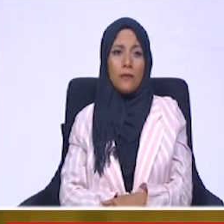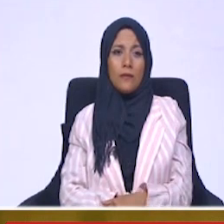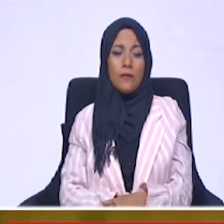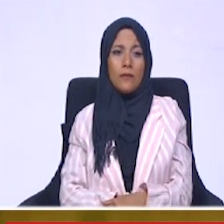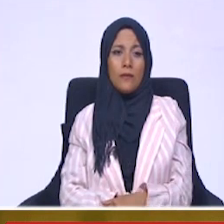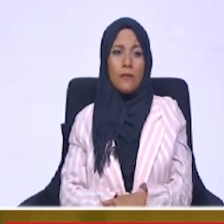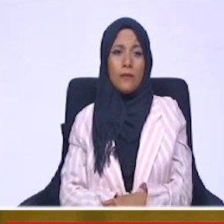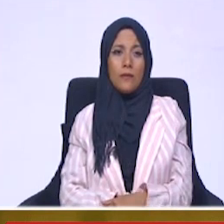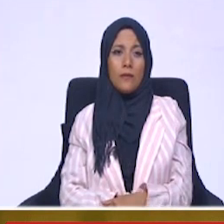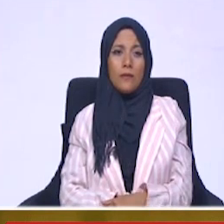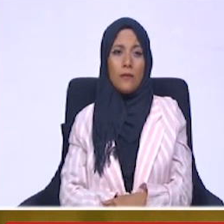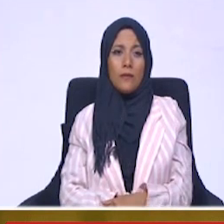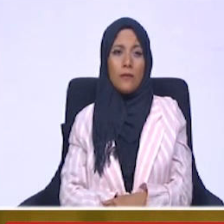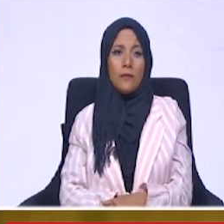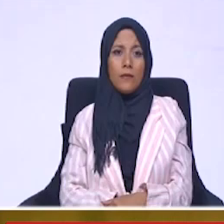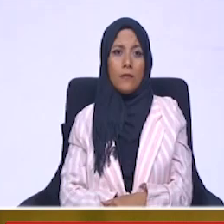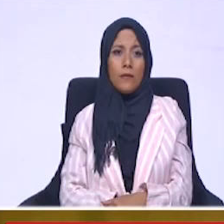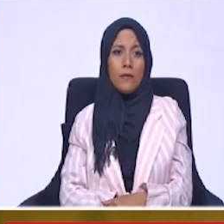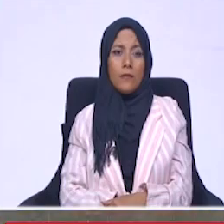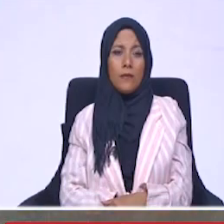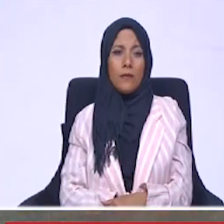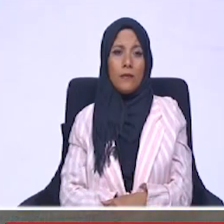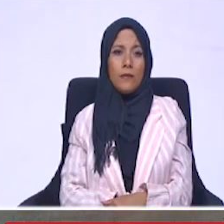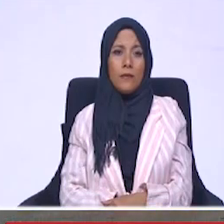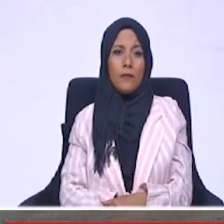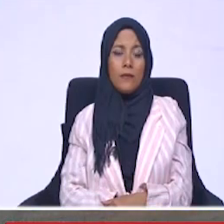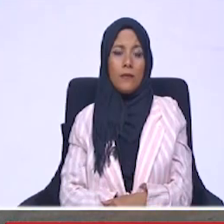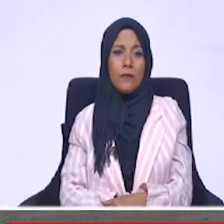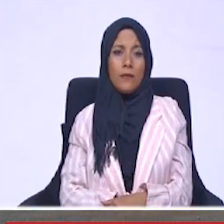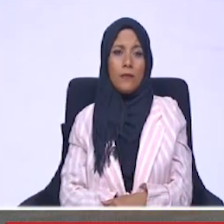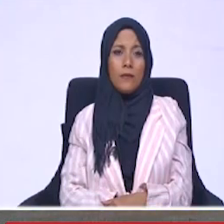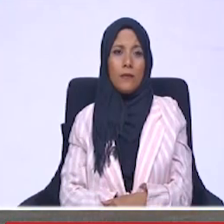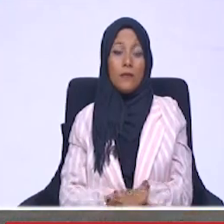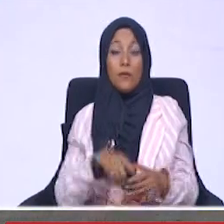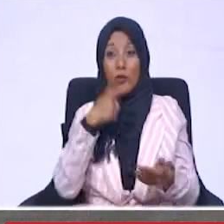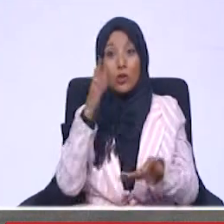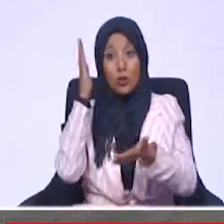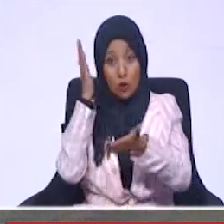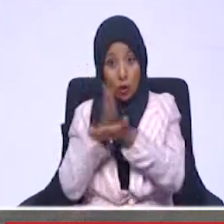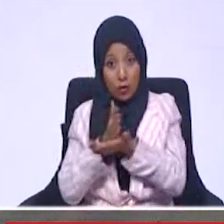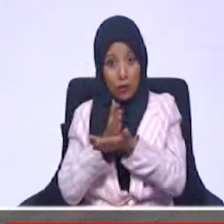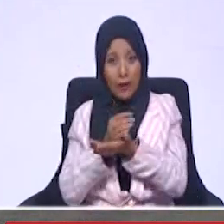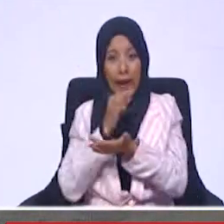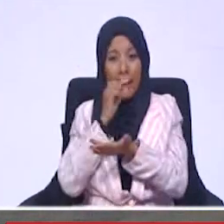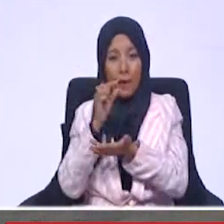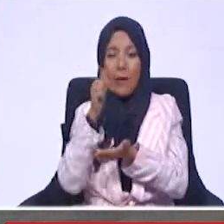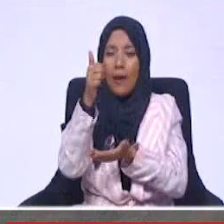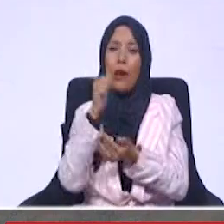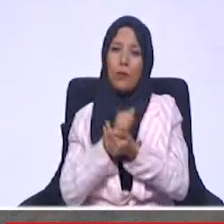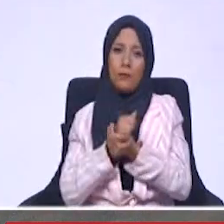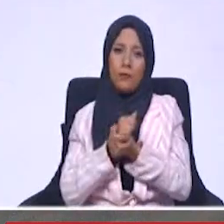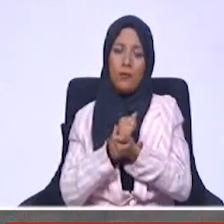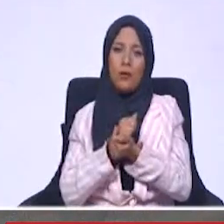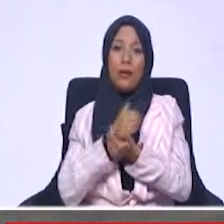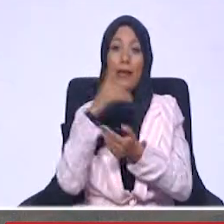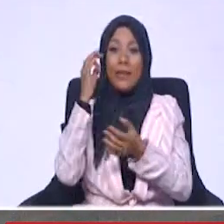وكونوا مع الصادقين فالصدق كلمه جميله وخلق